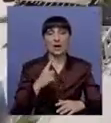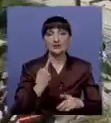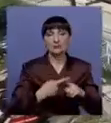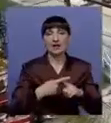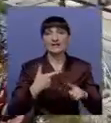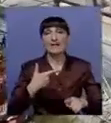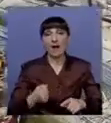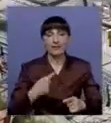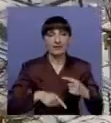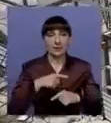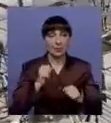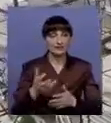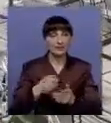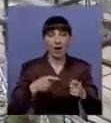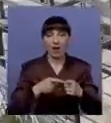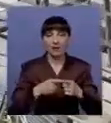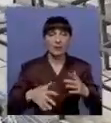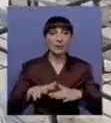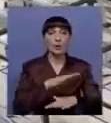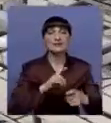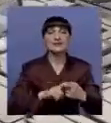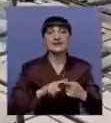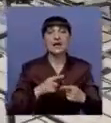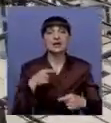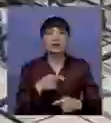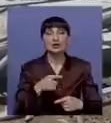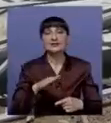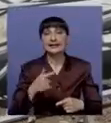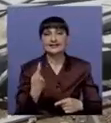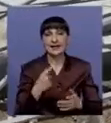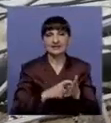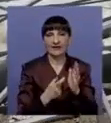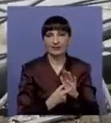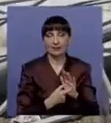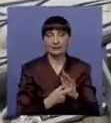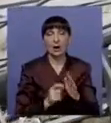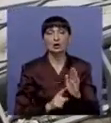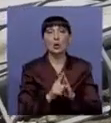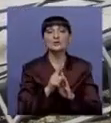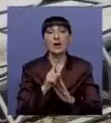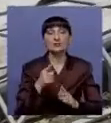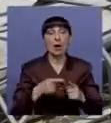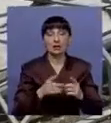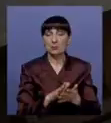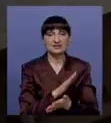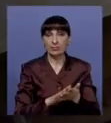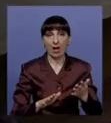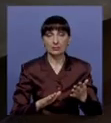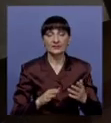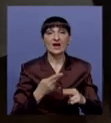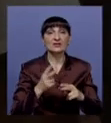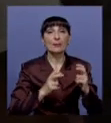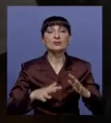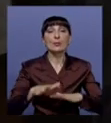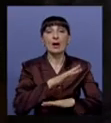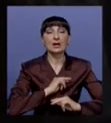1,5 гектара. Предприниматель может взять в аренду площадь из расчета примерно 1000 тенге за квадрат. При этом до запуска аренда бесплатная. Пока в этом